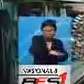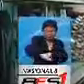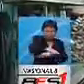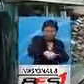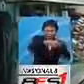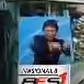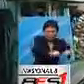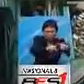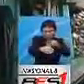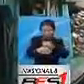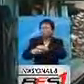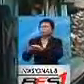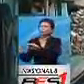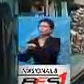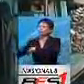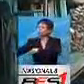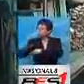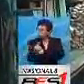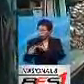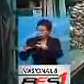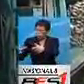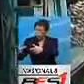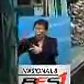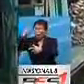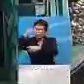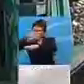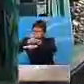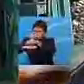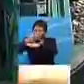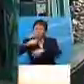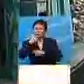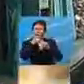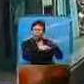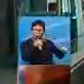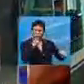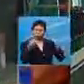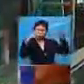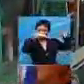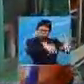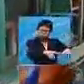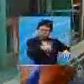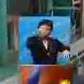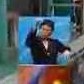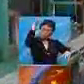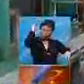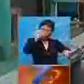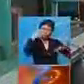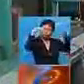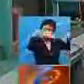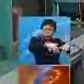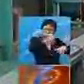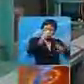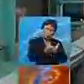berkenaan didatangi oleh sekumpulan lelaki bersenjata sebelum mengarahkan mereka berkumpul di kawasan belakang kapal